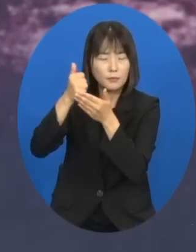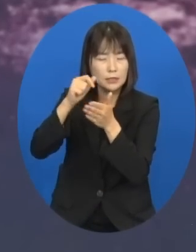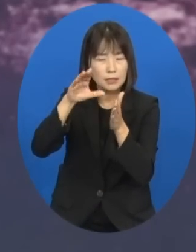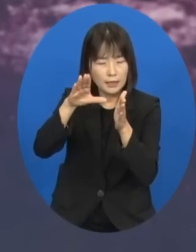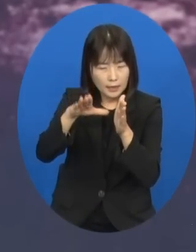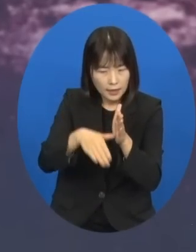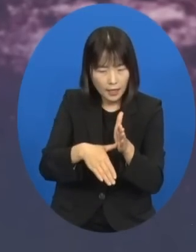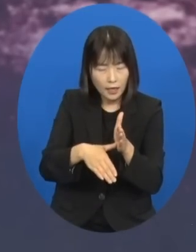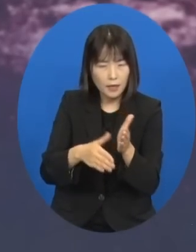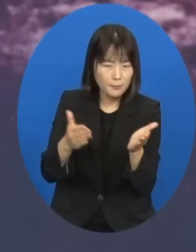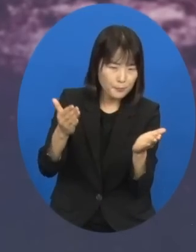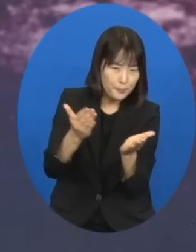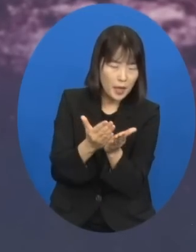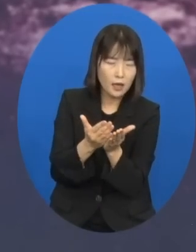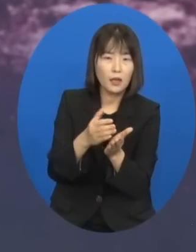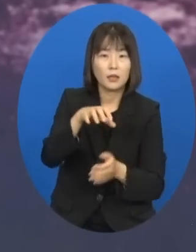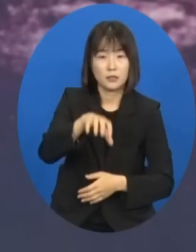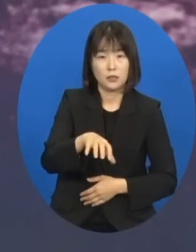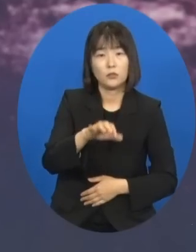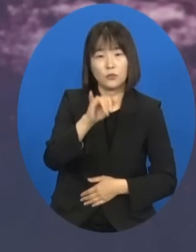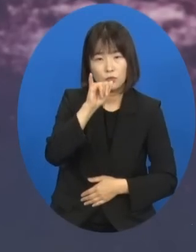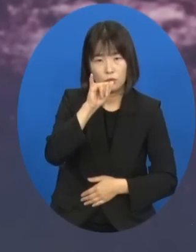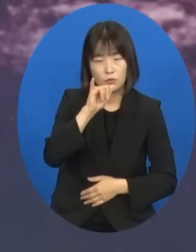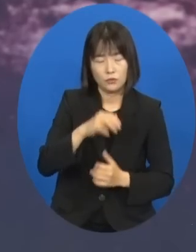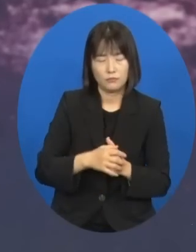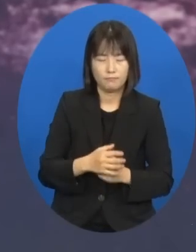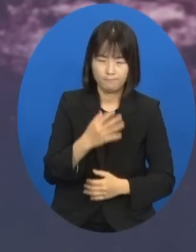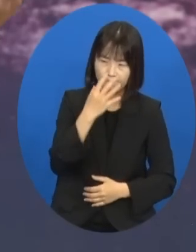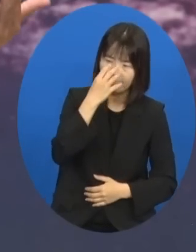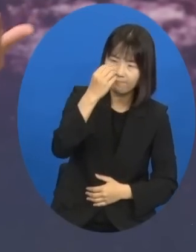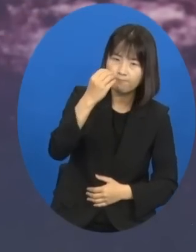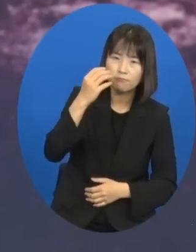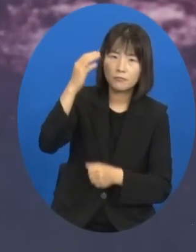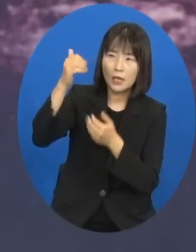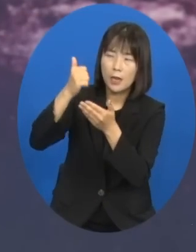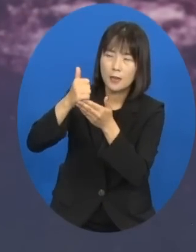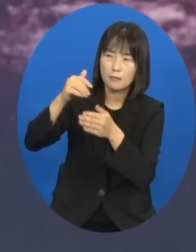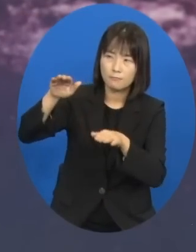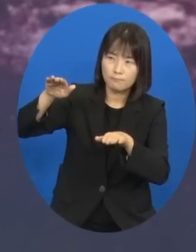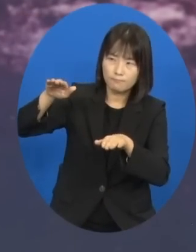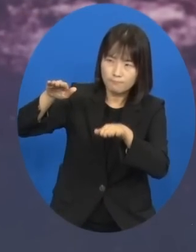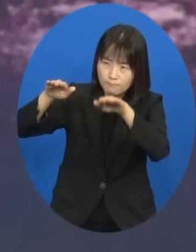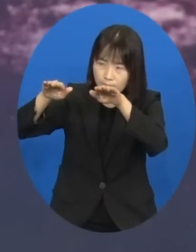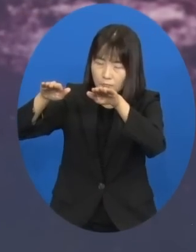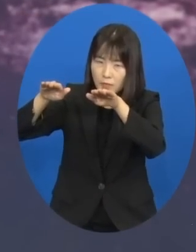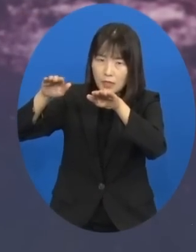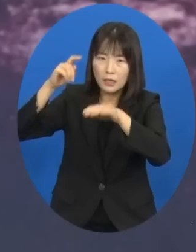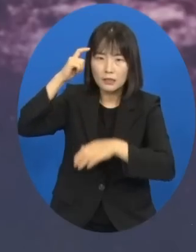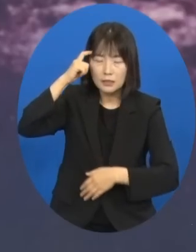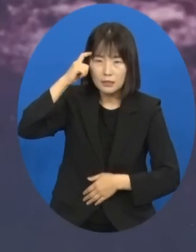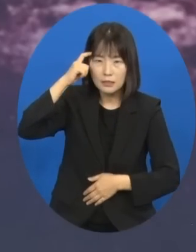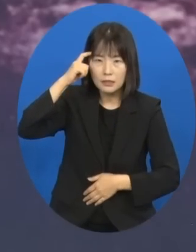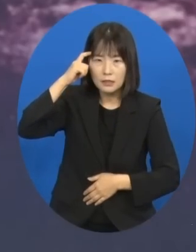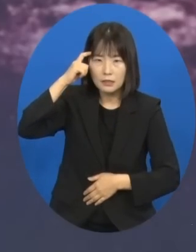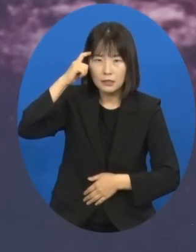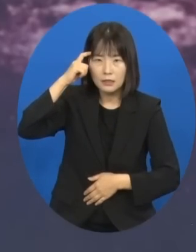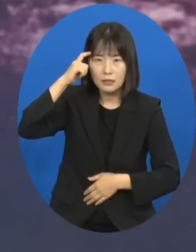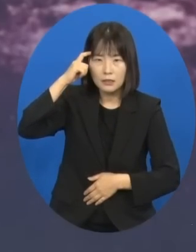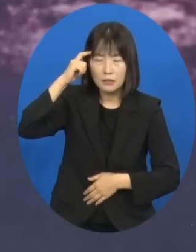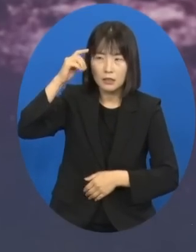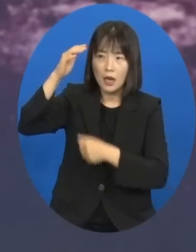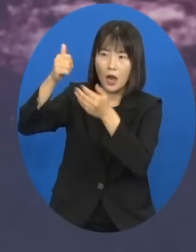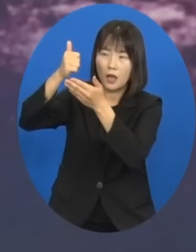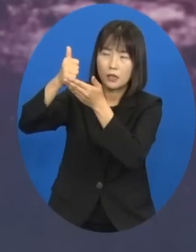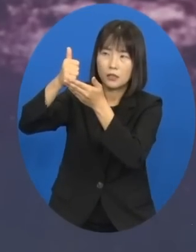맞는 장소가 있다는 것이죠. 교만해서 하나님과 같아지려 한다거나 하나님보다 높아지려 그렇게 할 수도